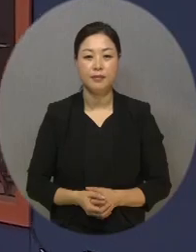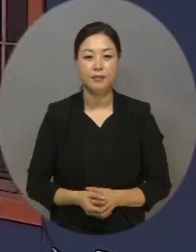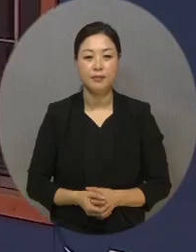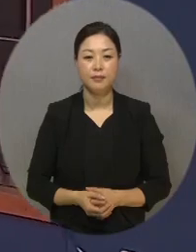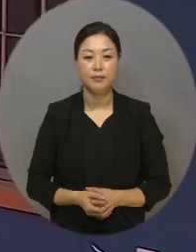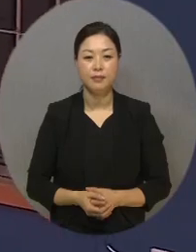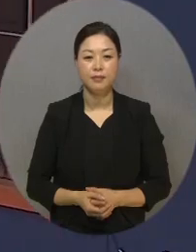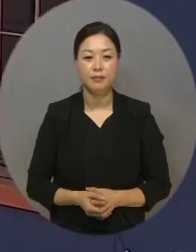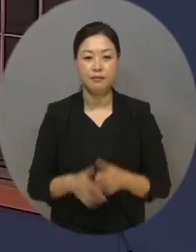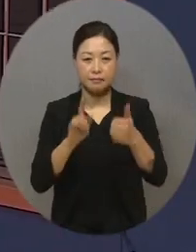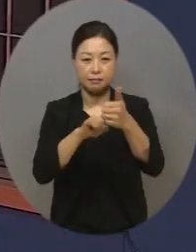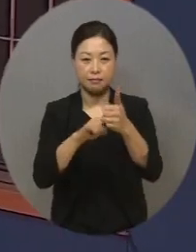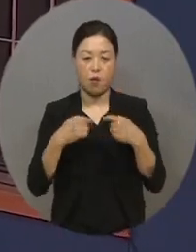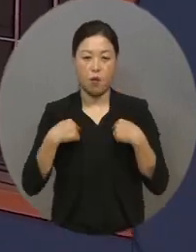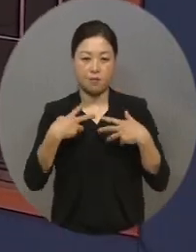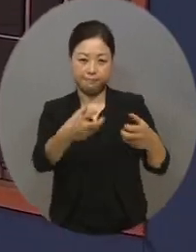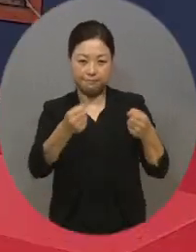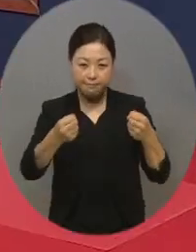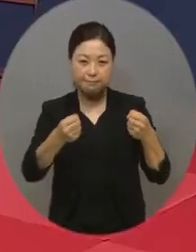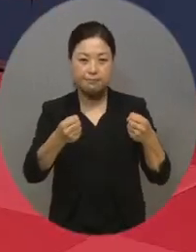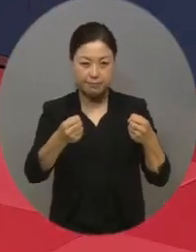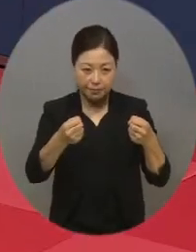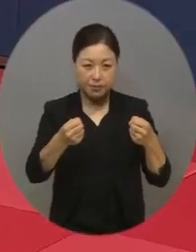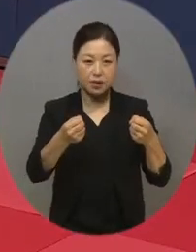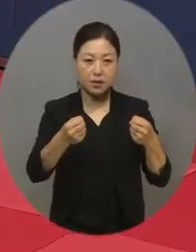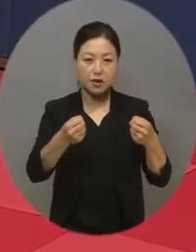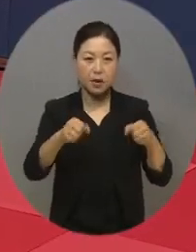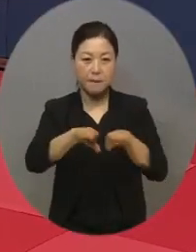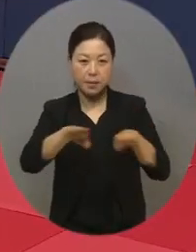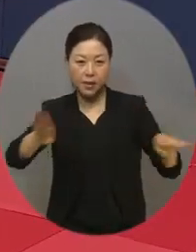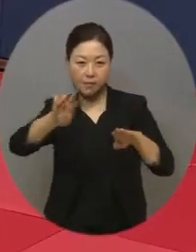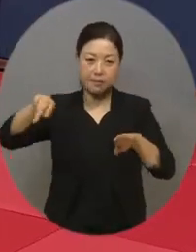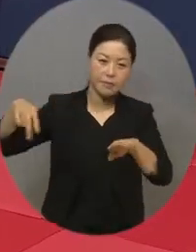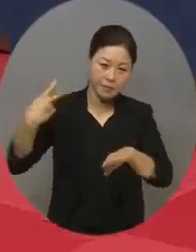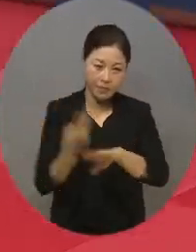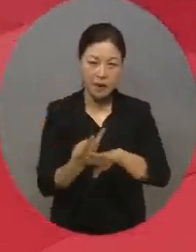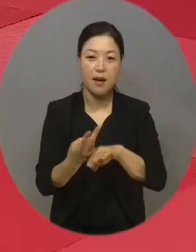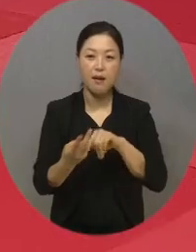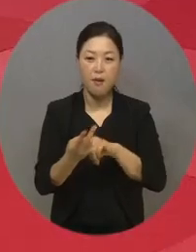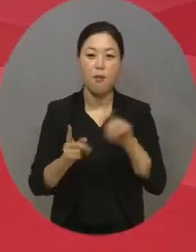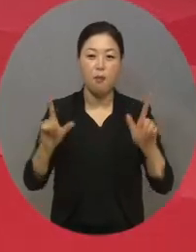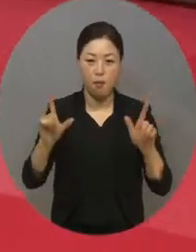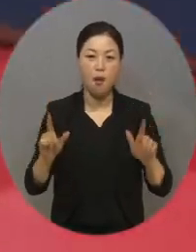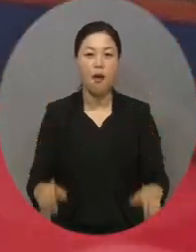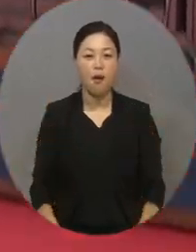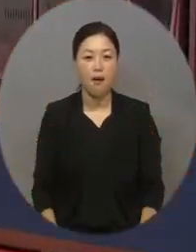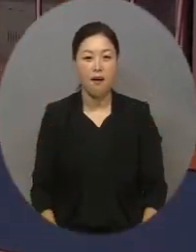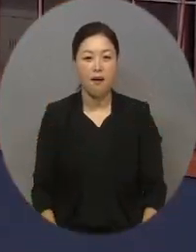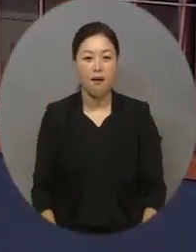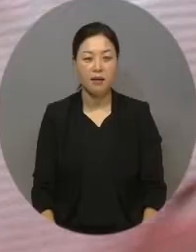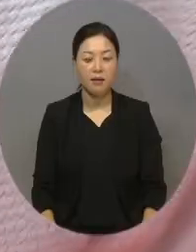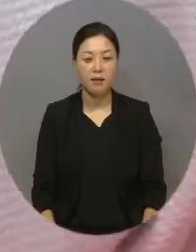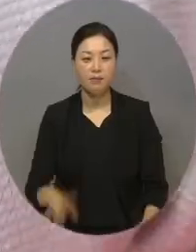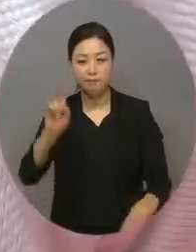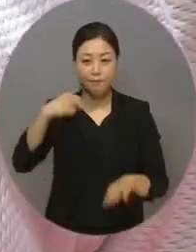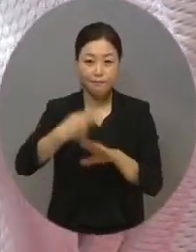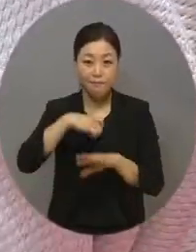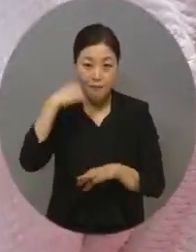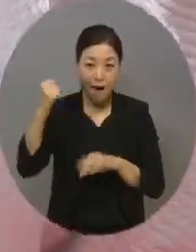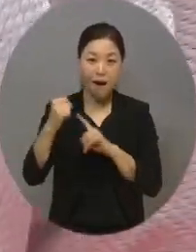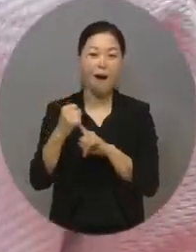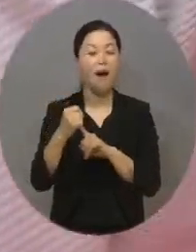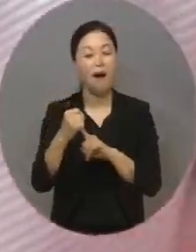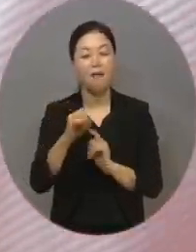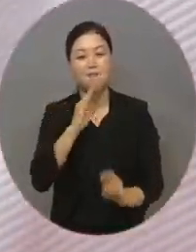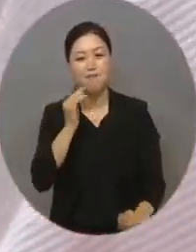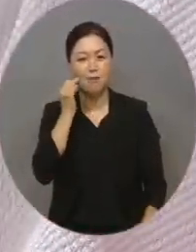상대의 옷깃을 잡는 것부터 시작해 매트 위에 과감하게 맺히는 몸놀림, 한판승의 매력으로 모두를 사로잡는